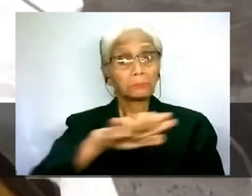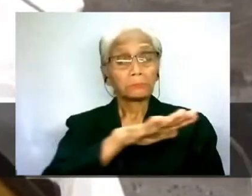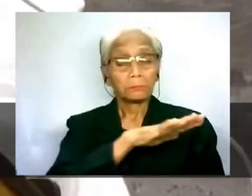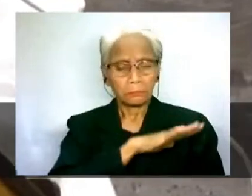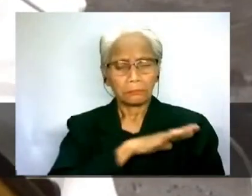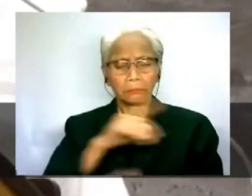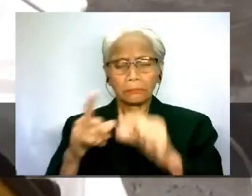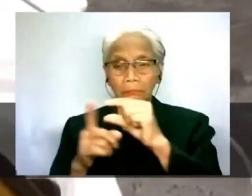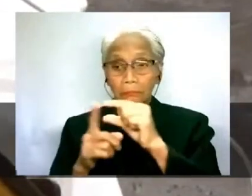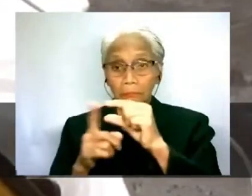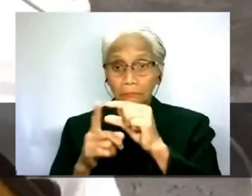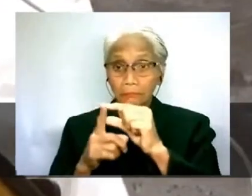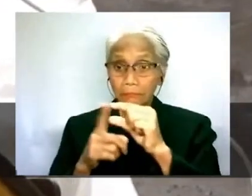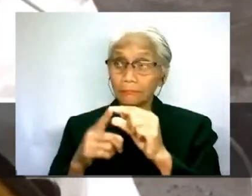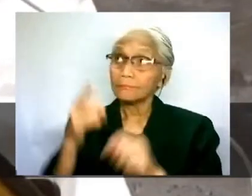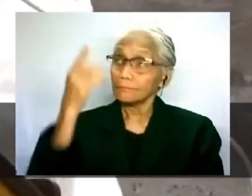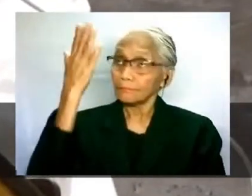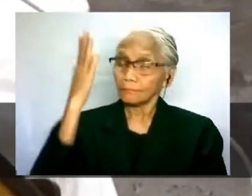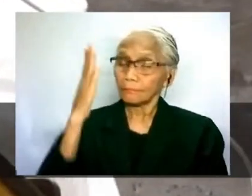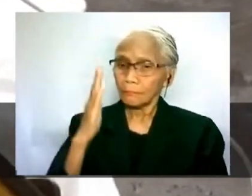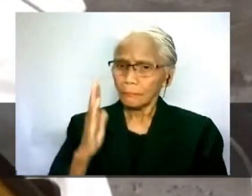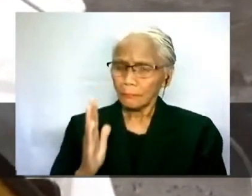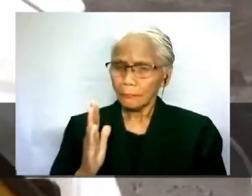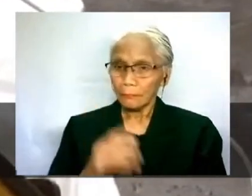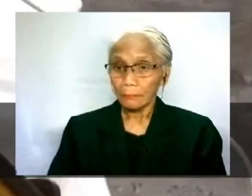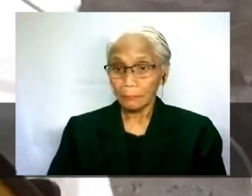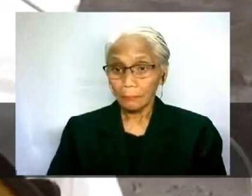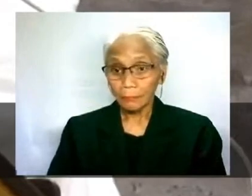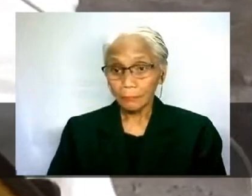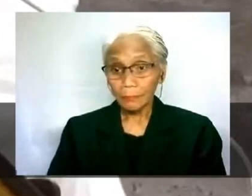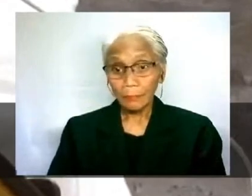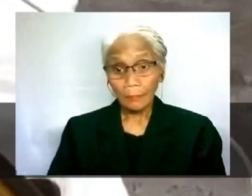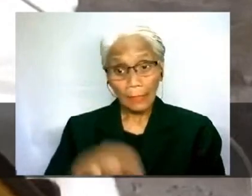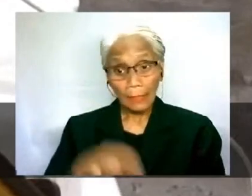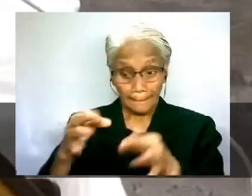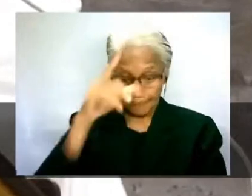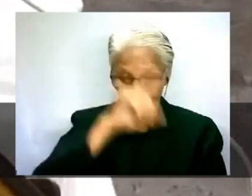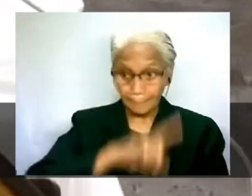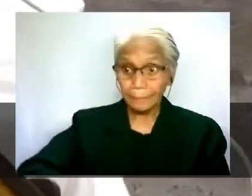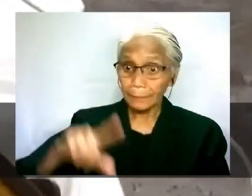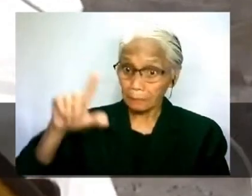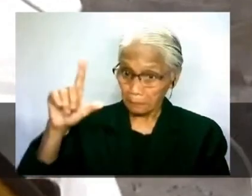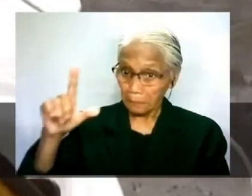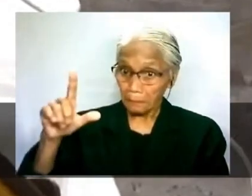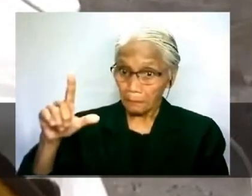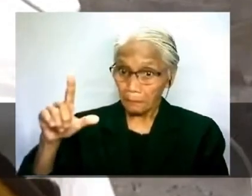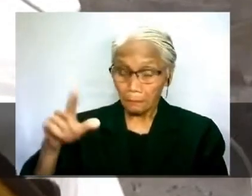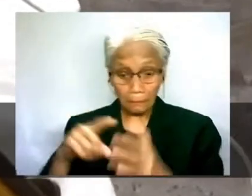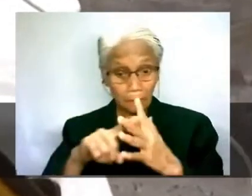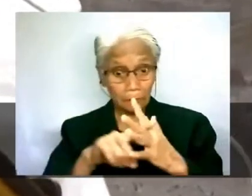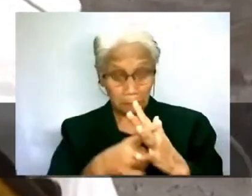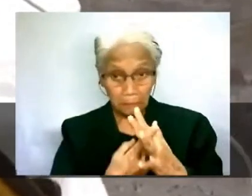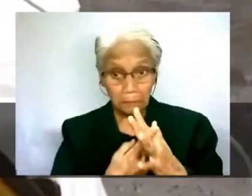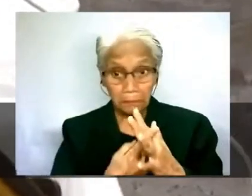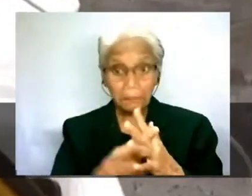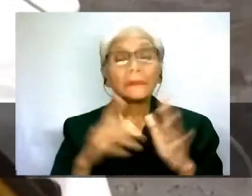Diyos kung ang Panginoon ang nagsimula, siya rin